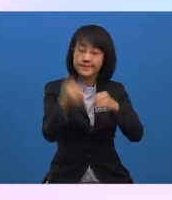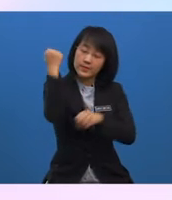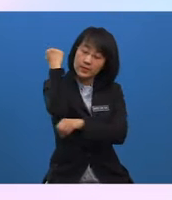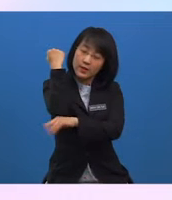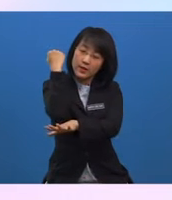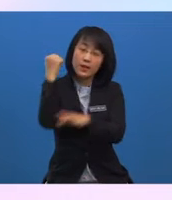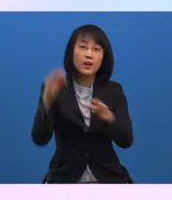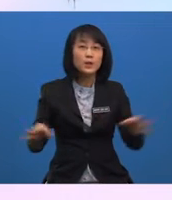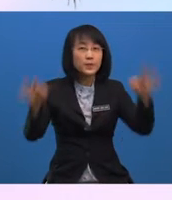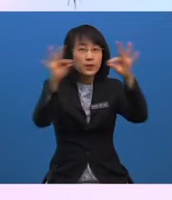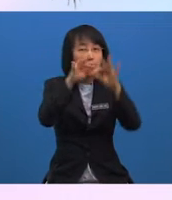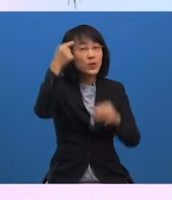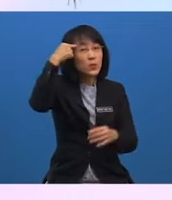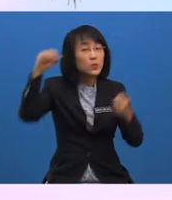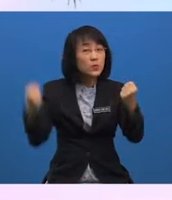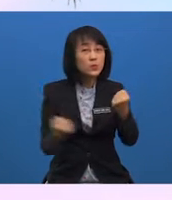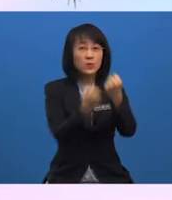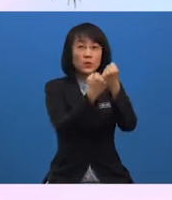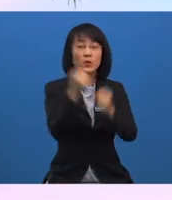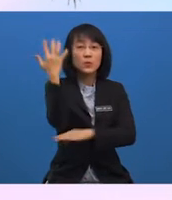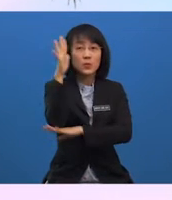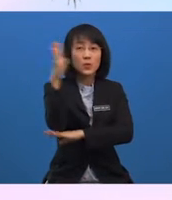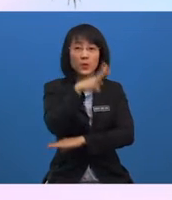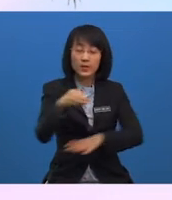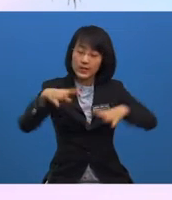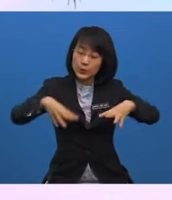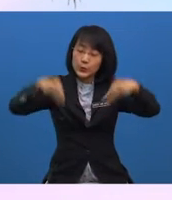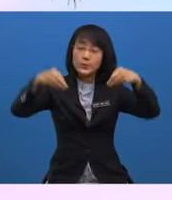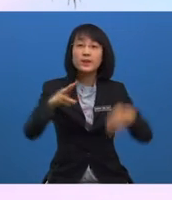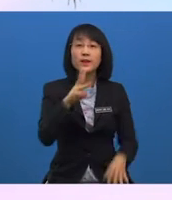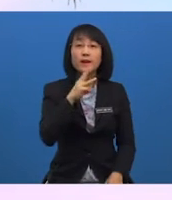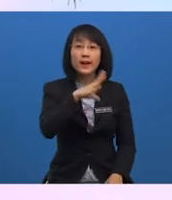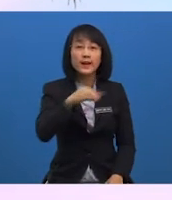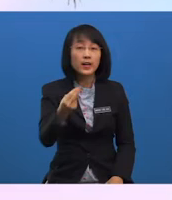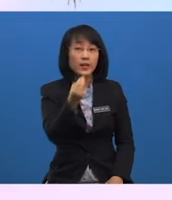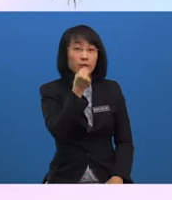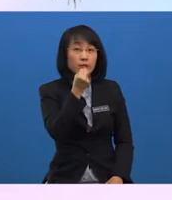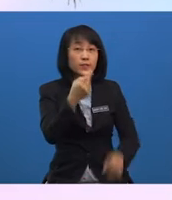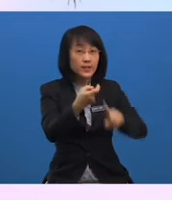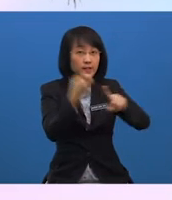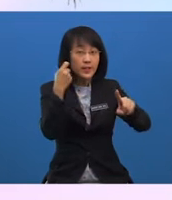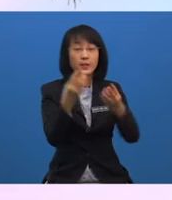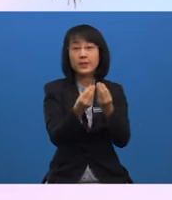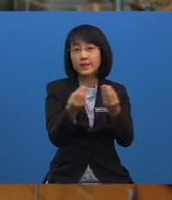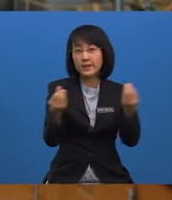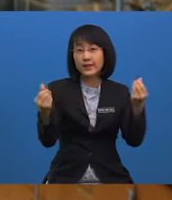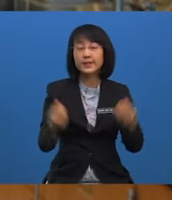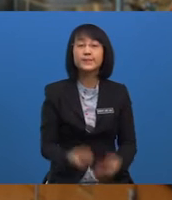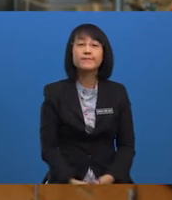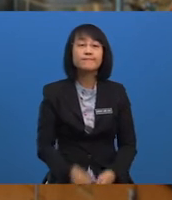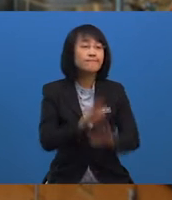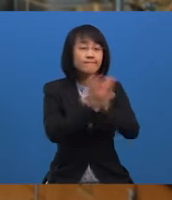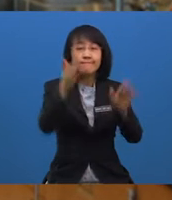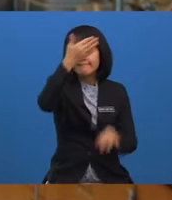penting untuk menyokong pokok dan menyerap air serta nutrien daripada tanah. Jangan